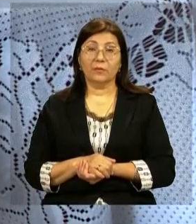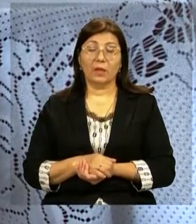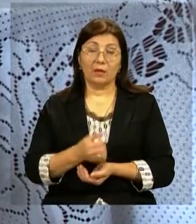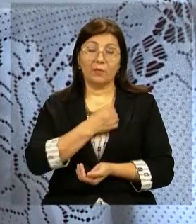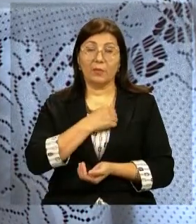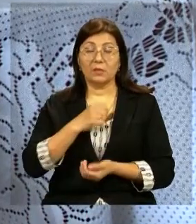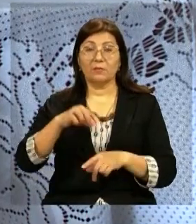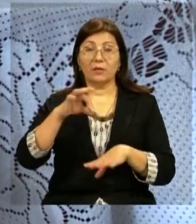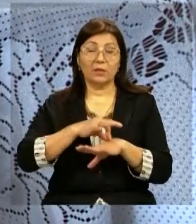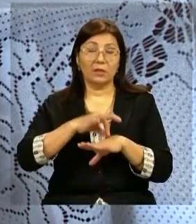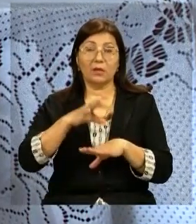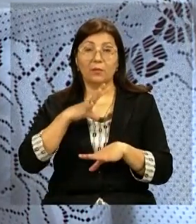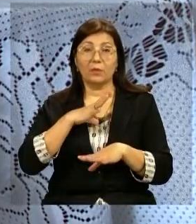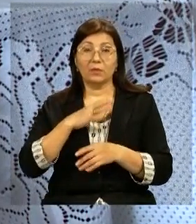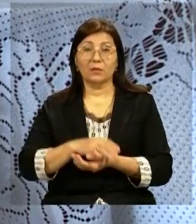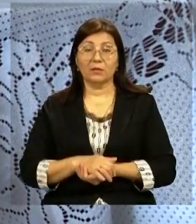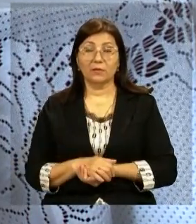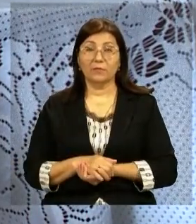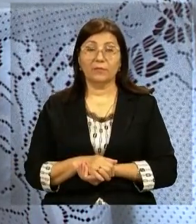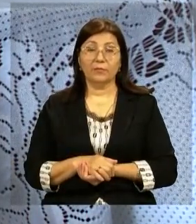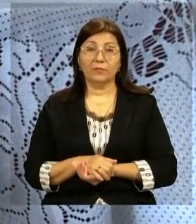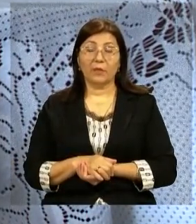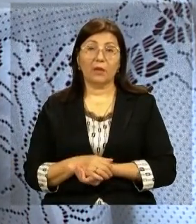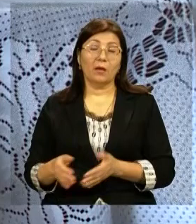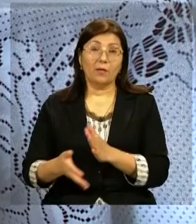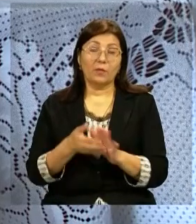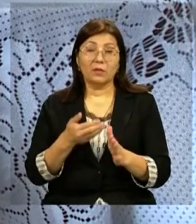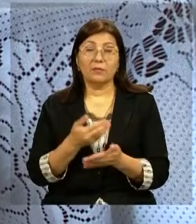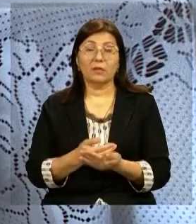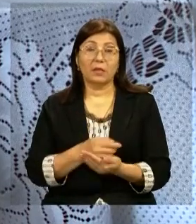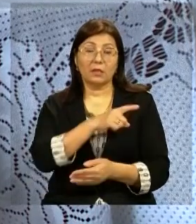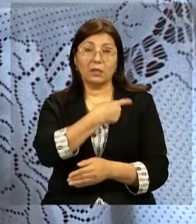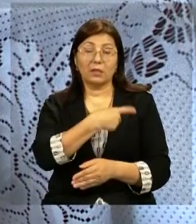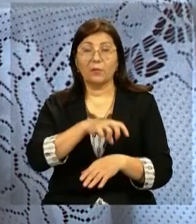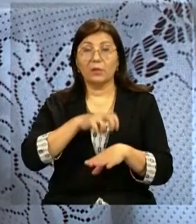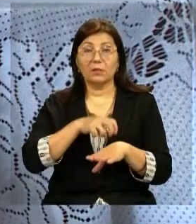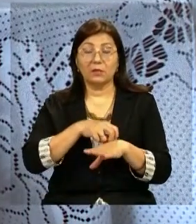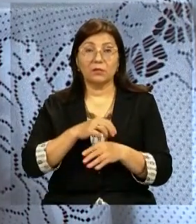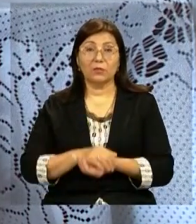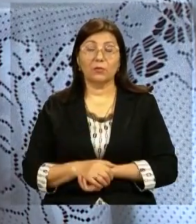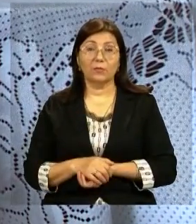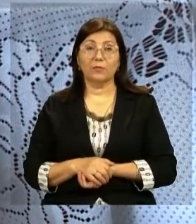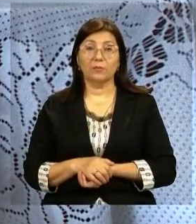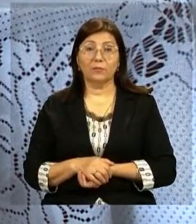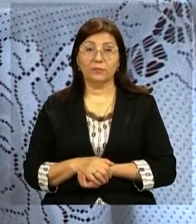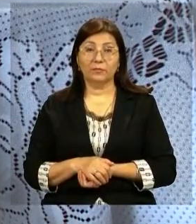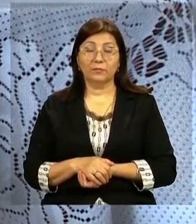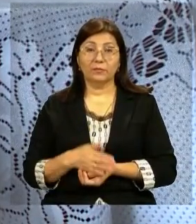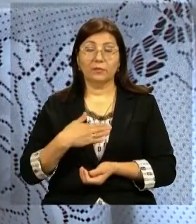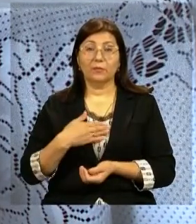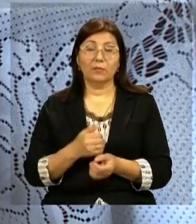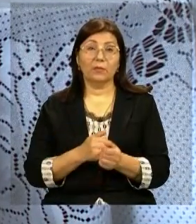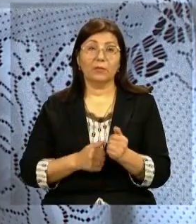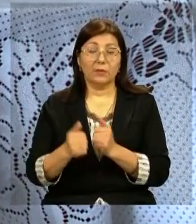ну что-то подбежали, быстрее вызвали медсестру, пробежала сестра, значит, мы